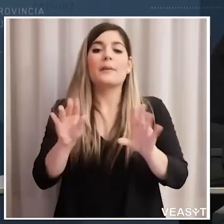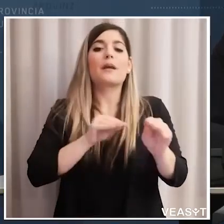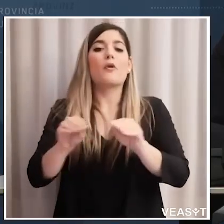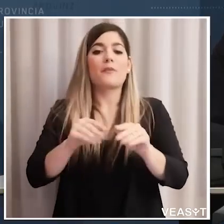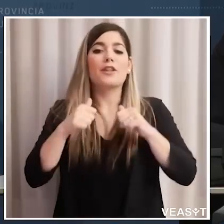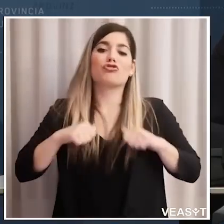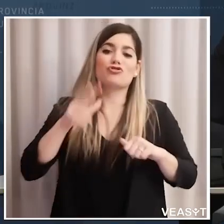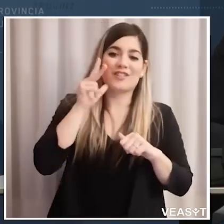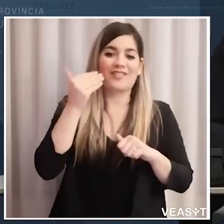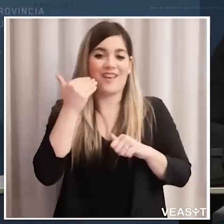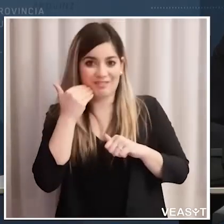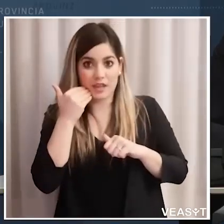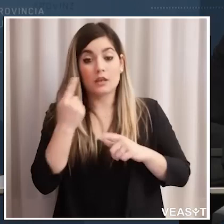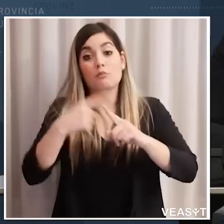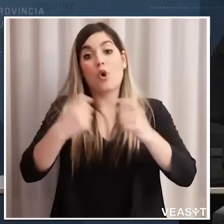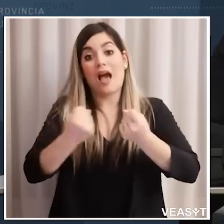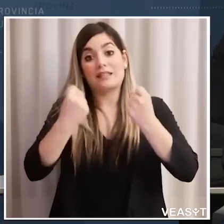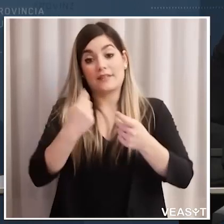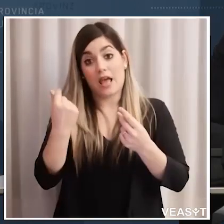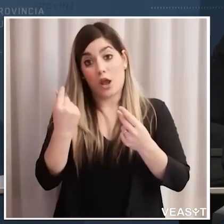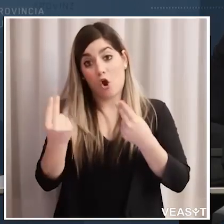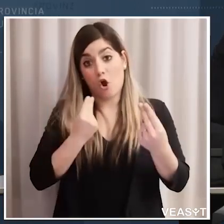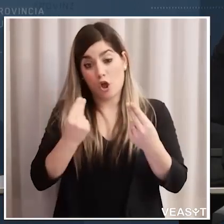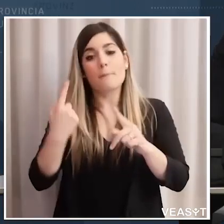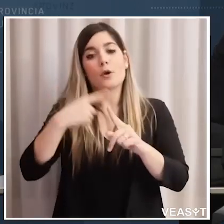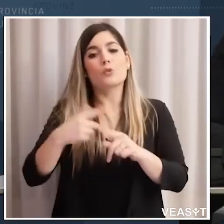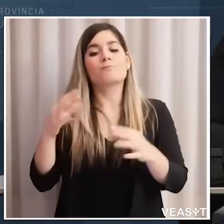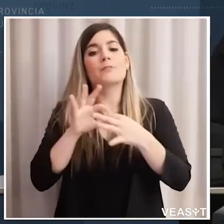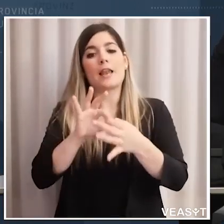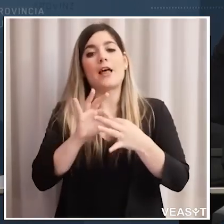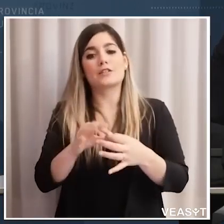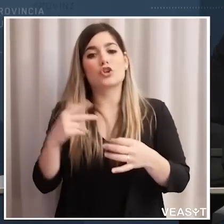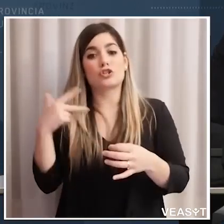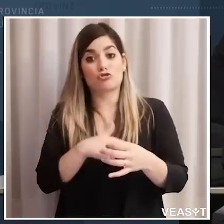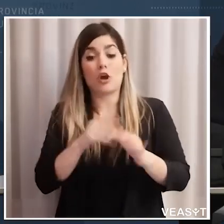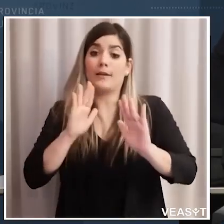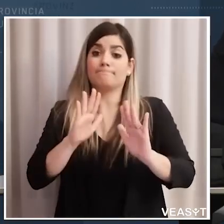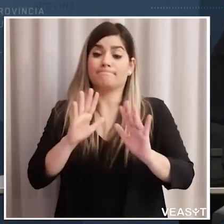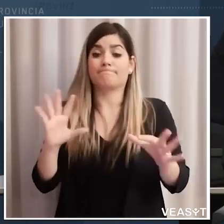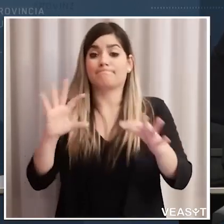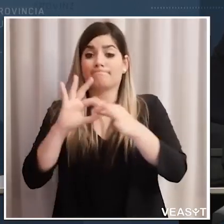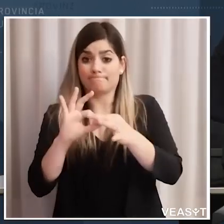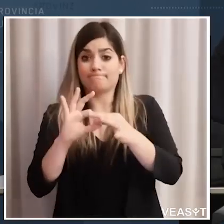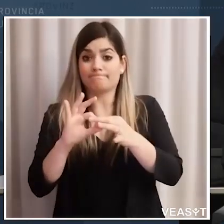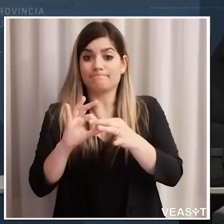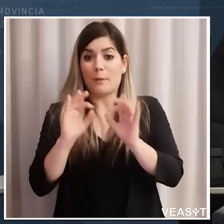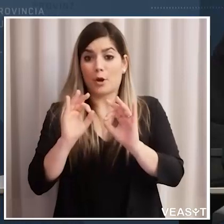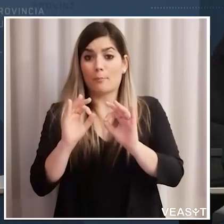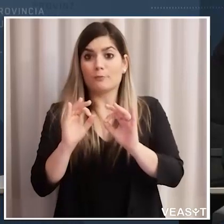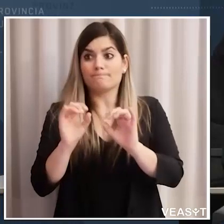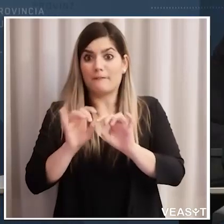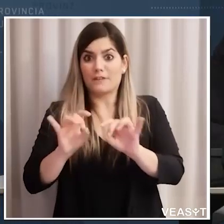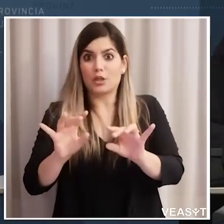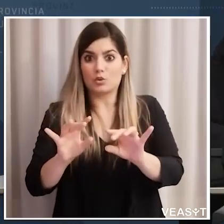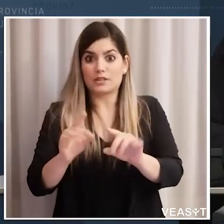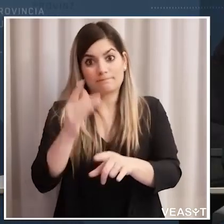dei cittadini e delle attività economiche e delle relazioni sociali, compatibilmente con le misure di contrasto alla diffusione del virus. Io penso che questo